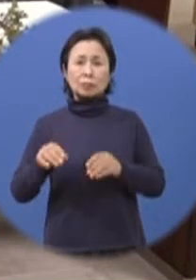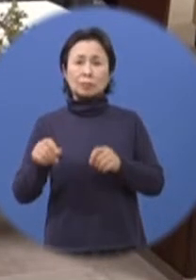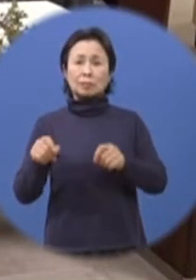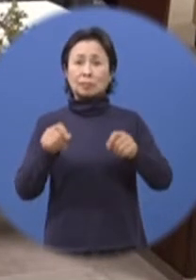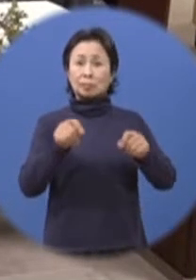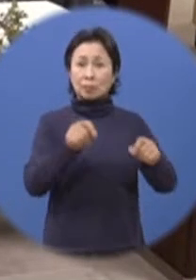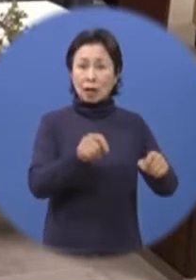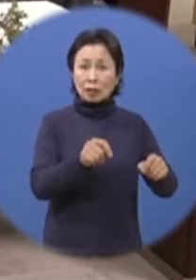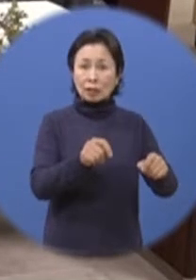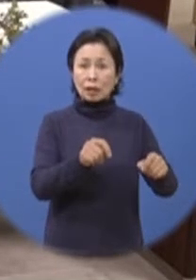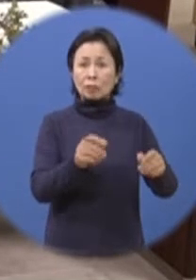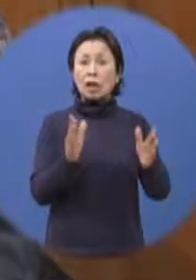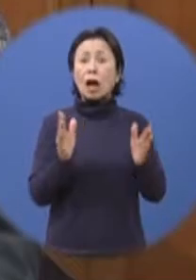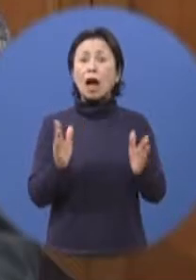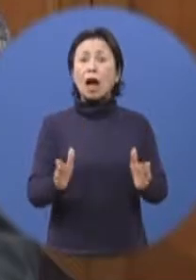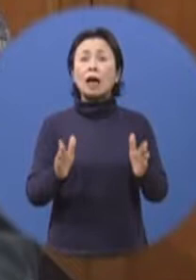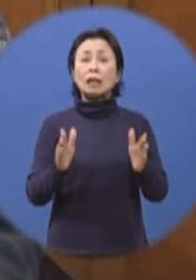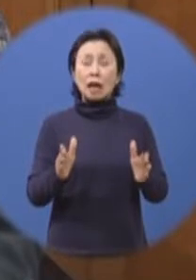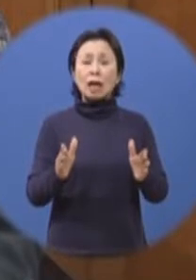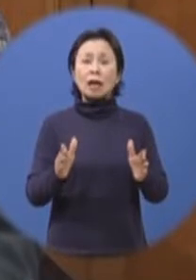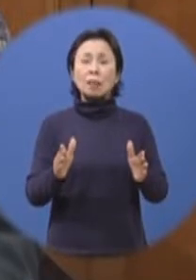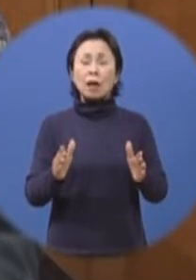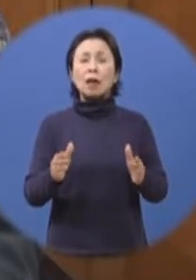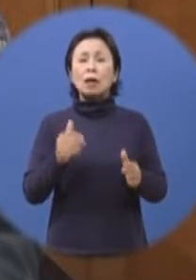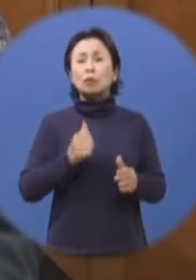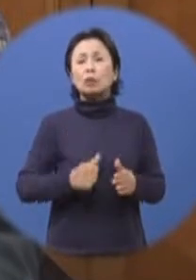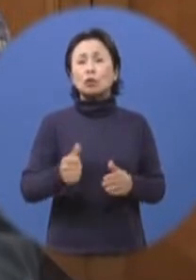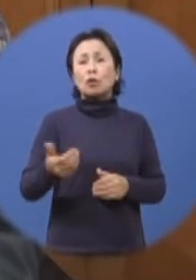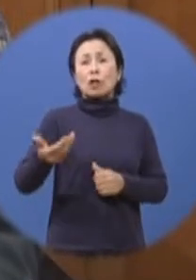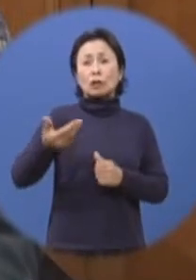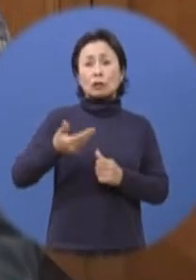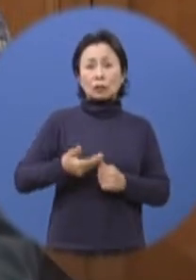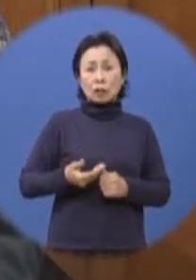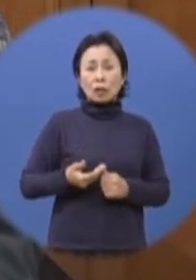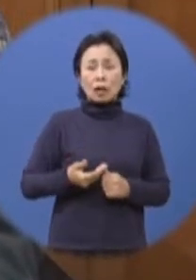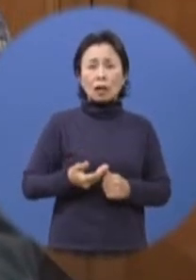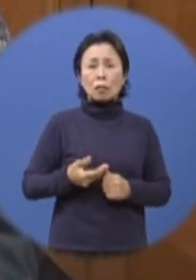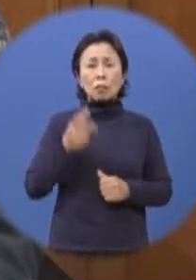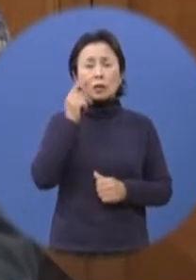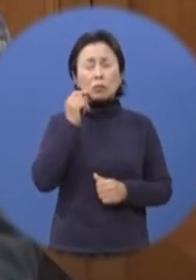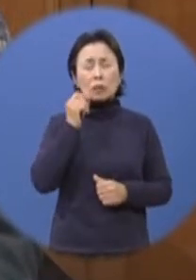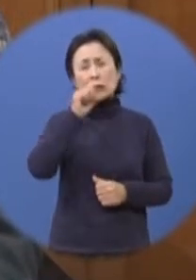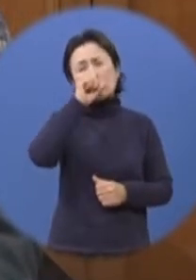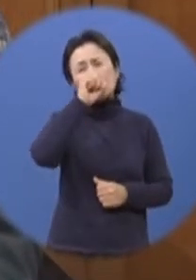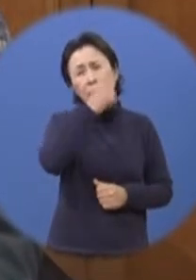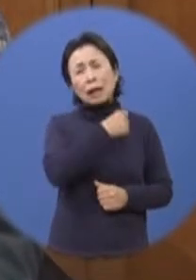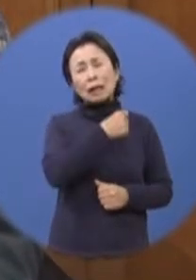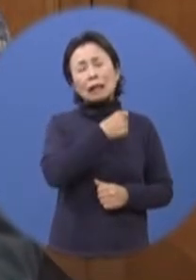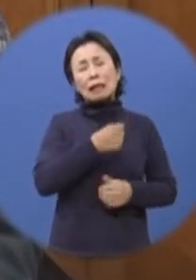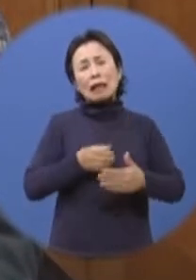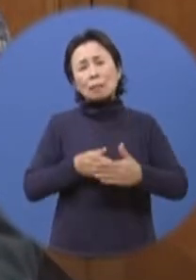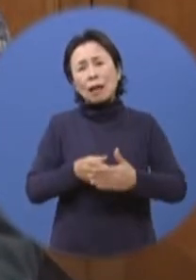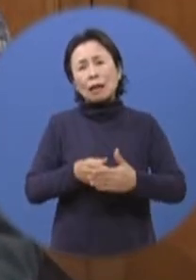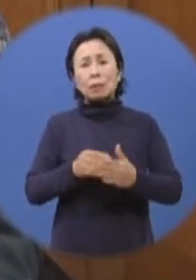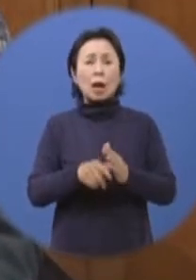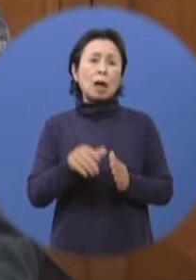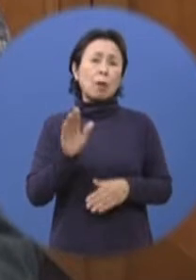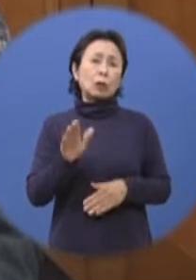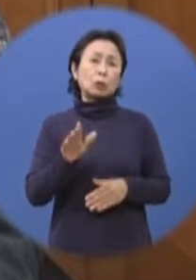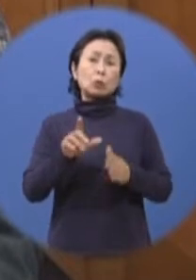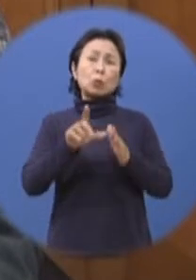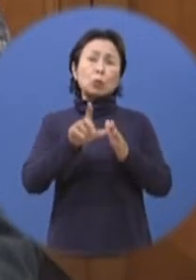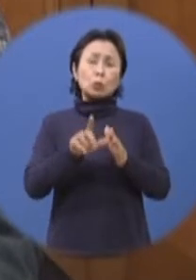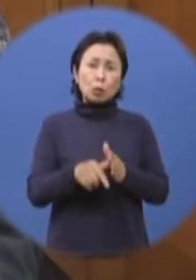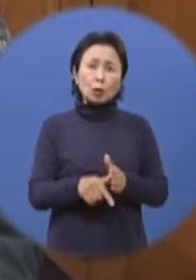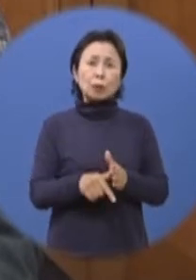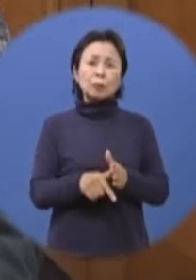もらってさんがですね注がれて逝っそれでうまくいかない時だってありますよねえっうまくいかなかった時を